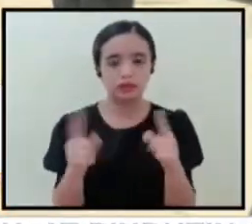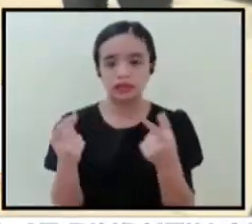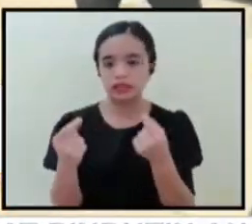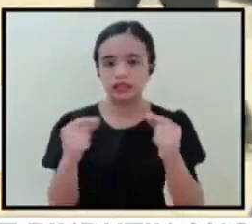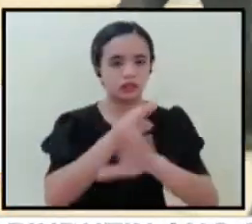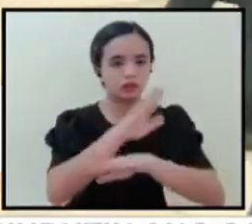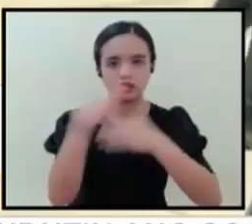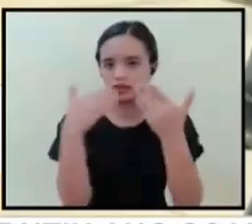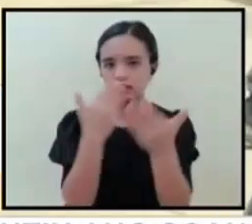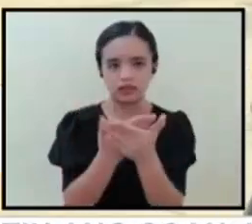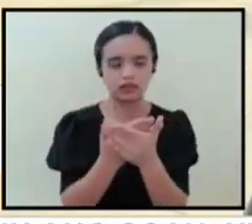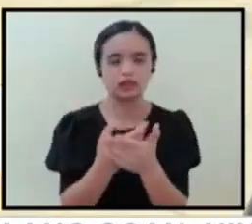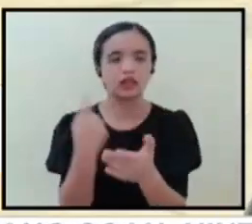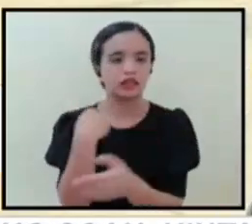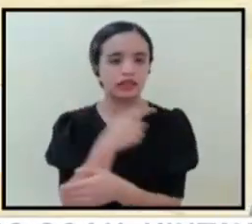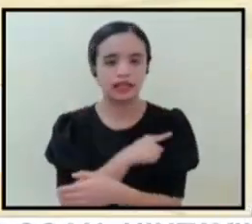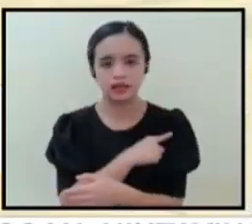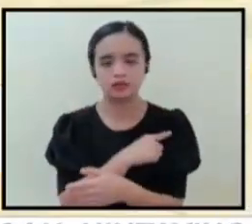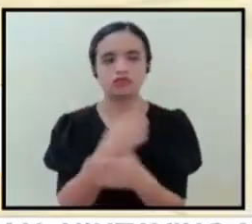We applied